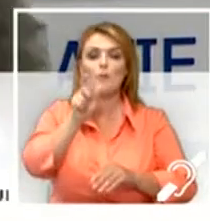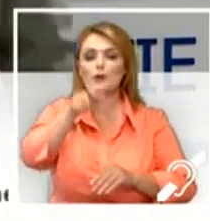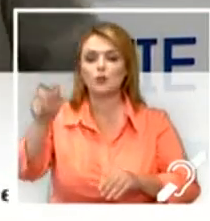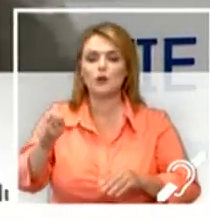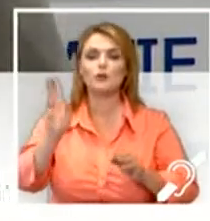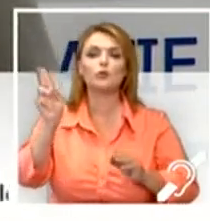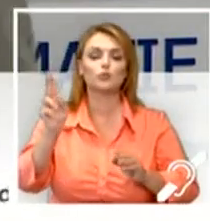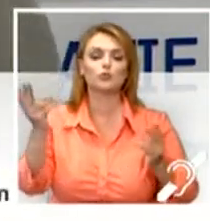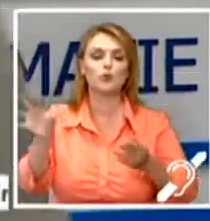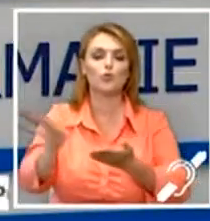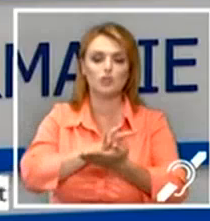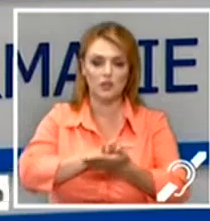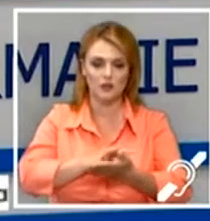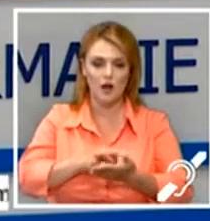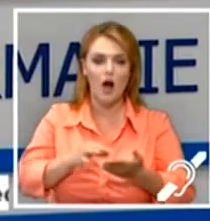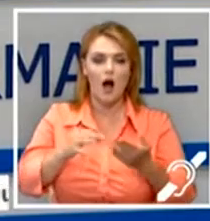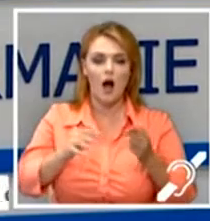acum.